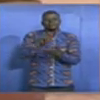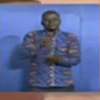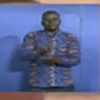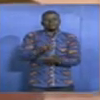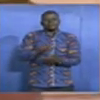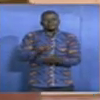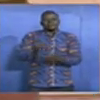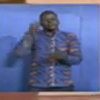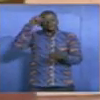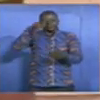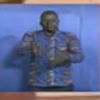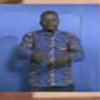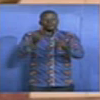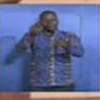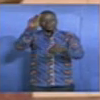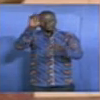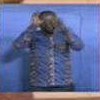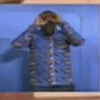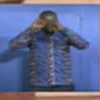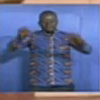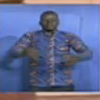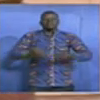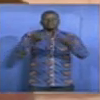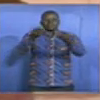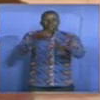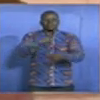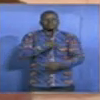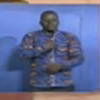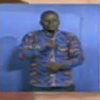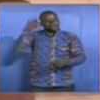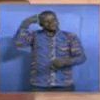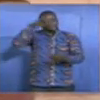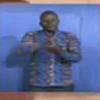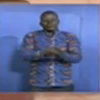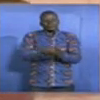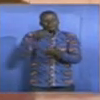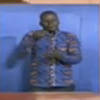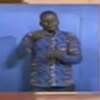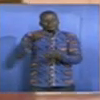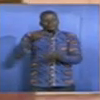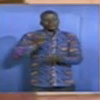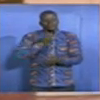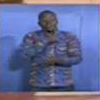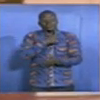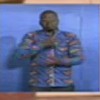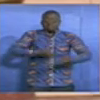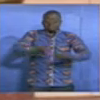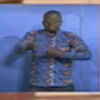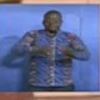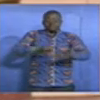audience que le président de la République vient de m'accorder a été l'occasion pour nous d'échanger sur la